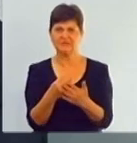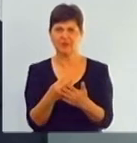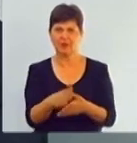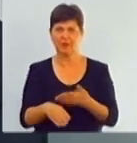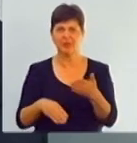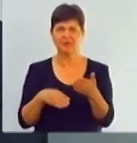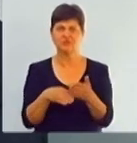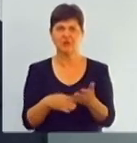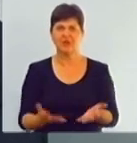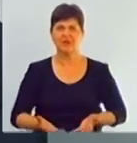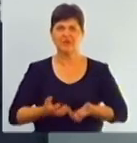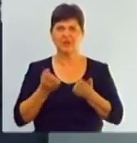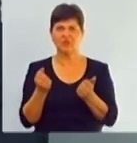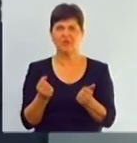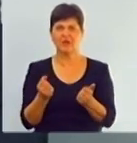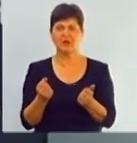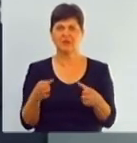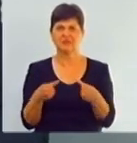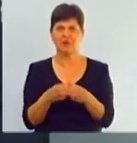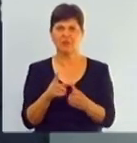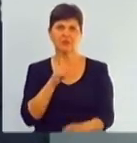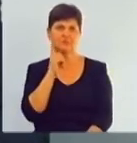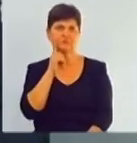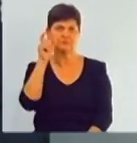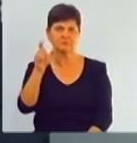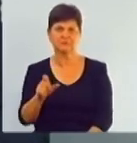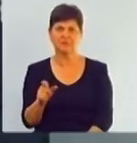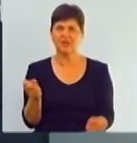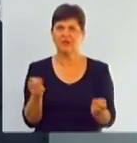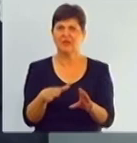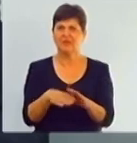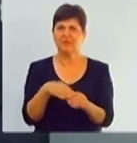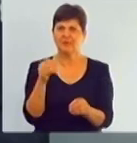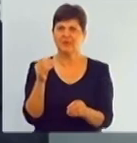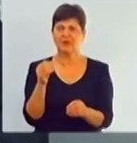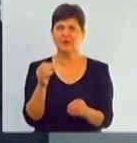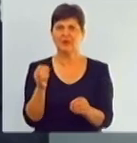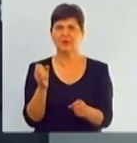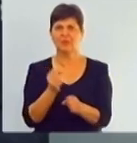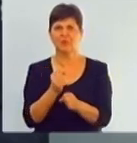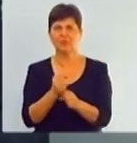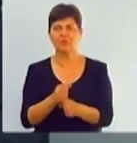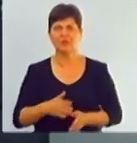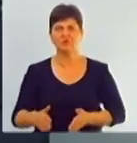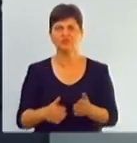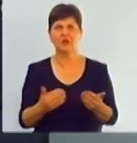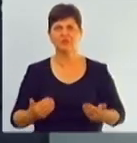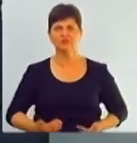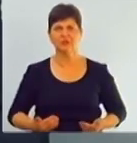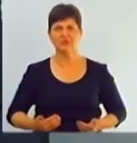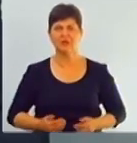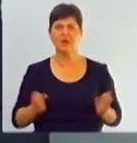в рятувальні загони. От підліток, який обирає професію, обирає дорослий шлях життя. З точки зору